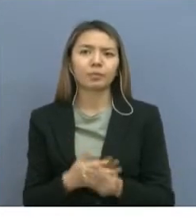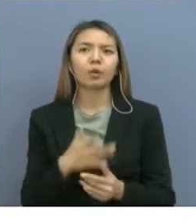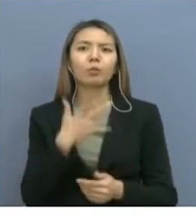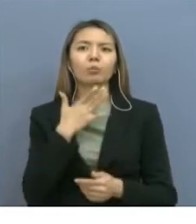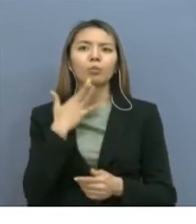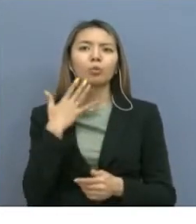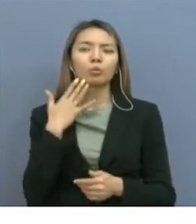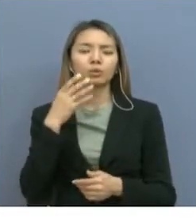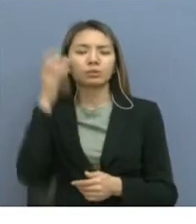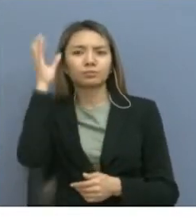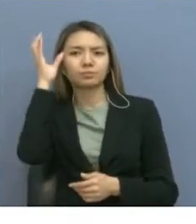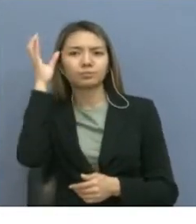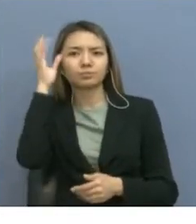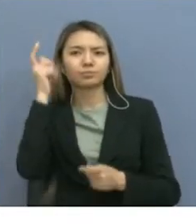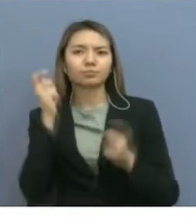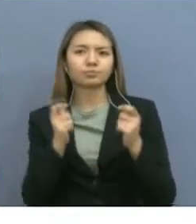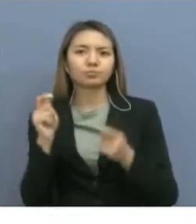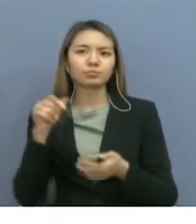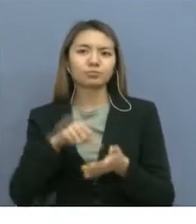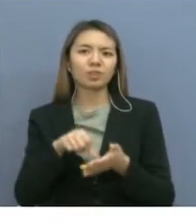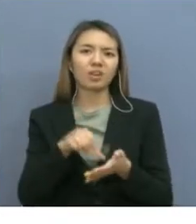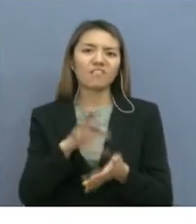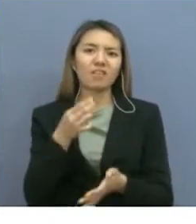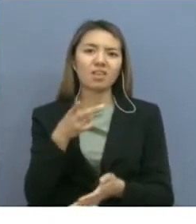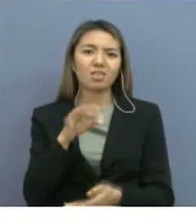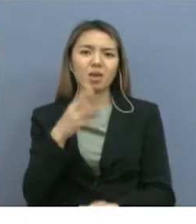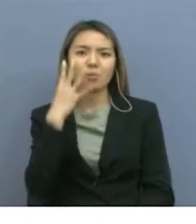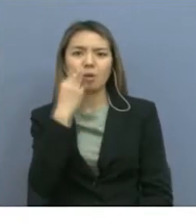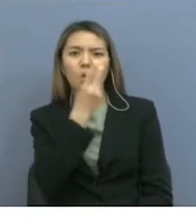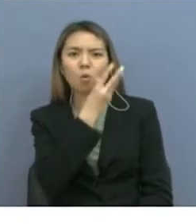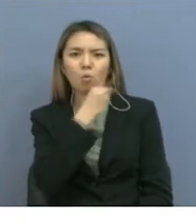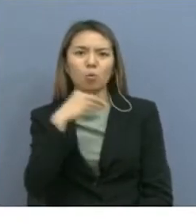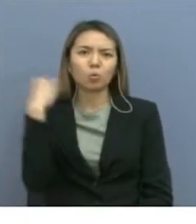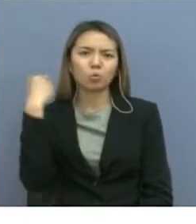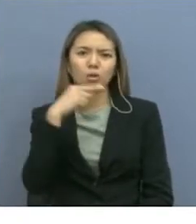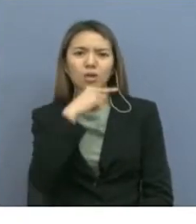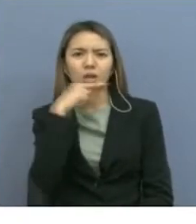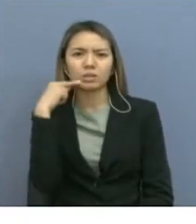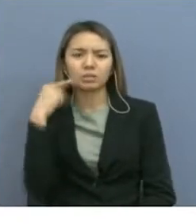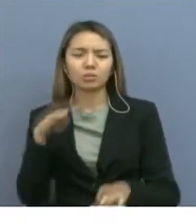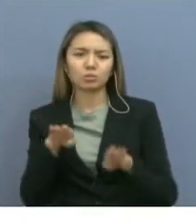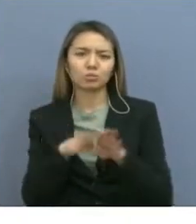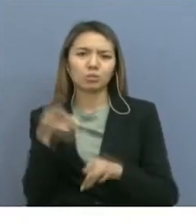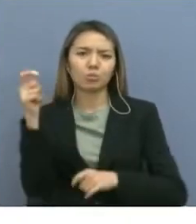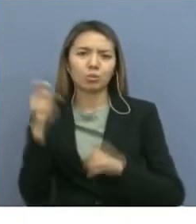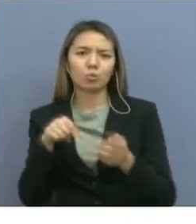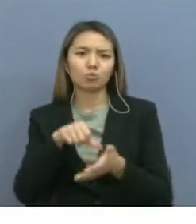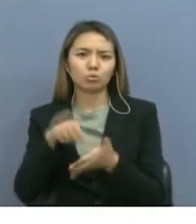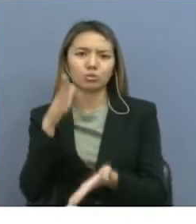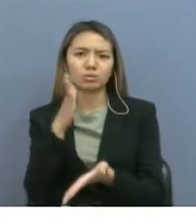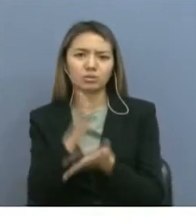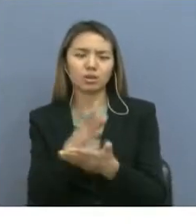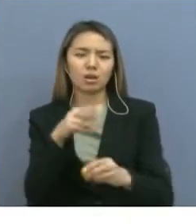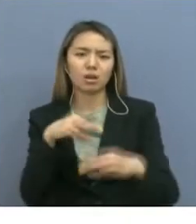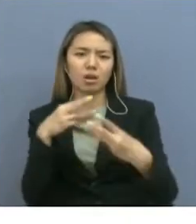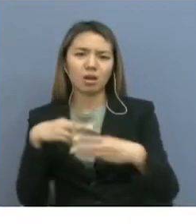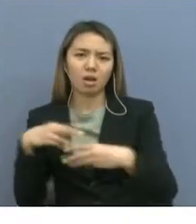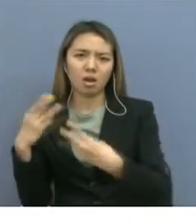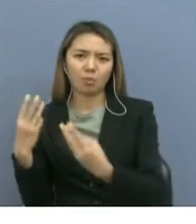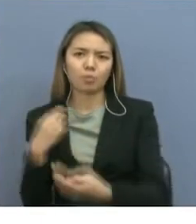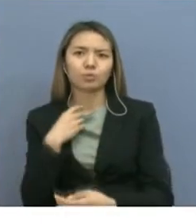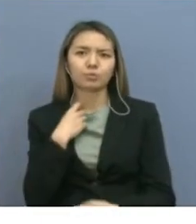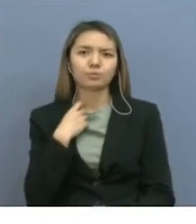көп шетелден ғалымдар қатысып жатыр. Мысалы, Венгрия, Монголия, Түркия, Россиядан өте көп ғалымдар қатысып жатыр. Өзіміздің ғалымдарды